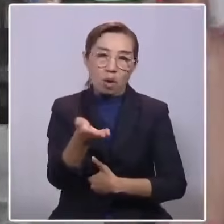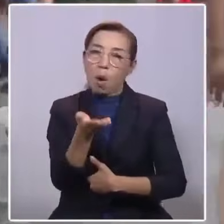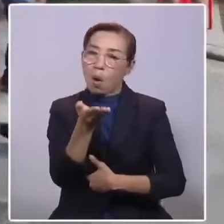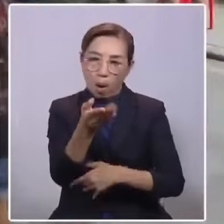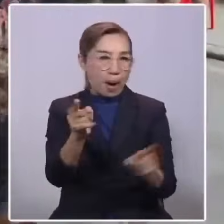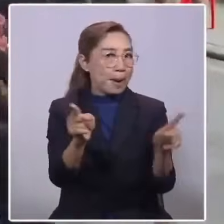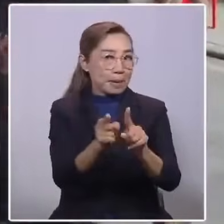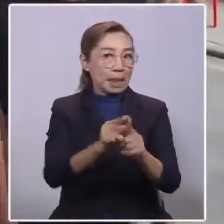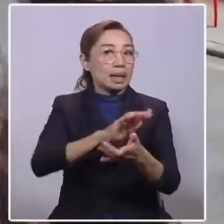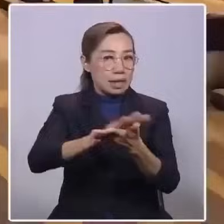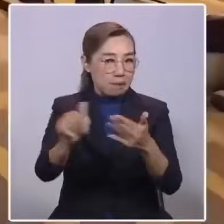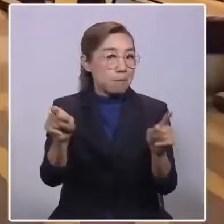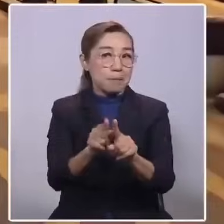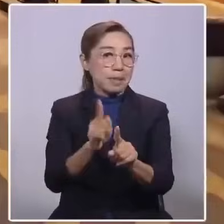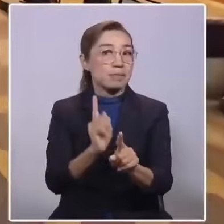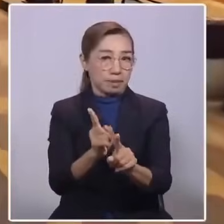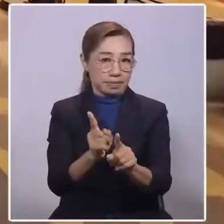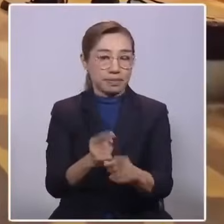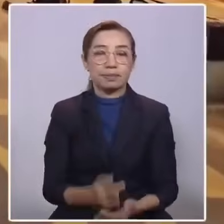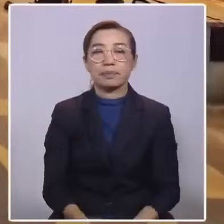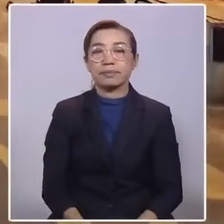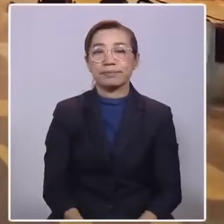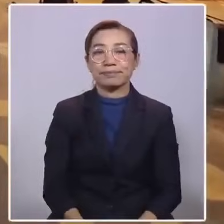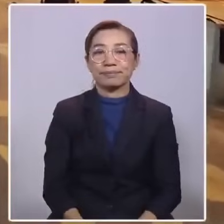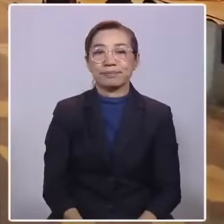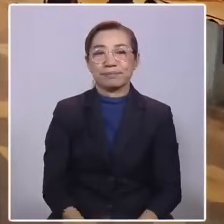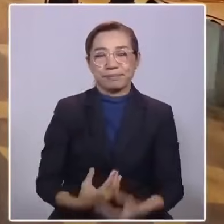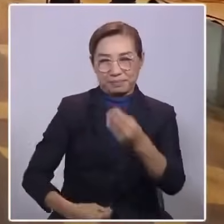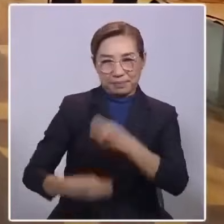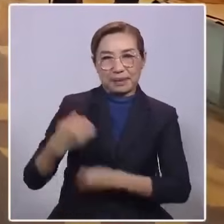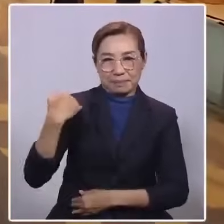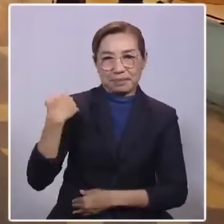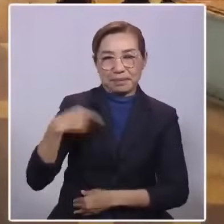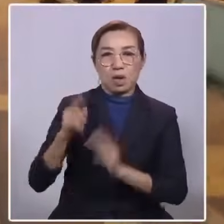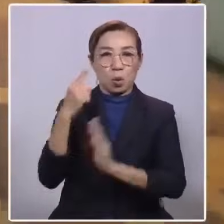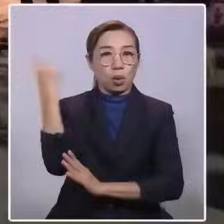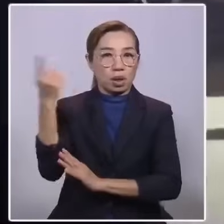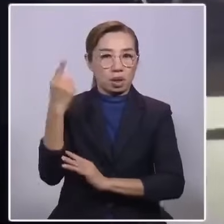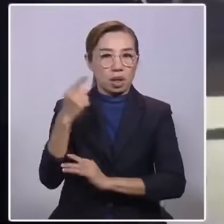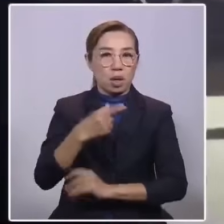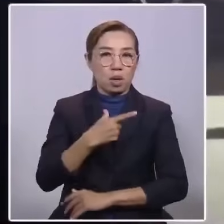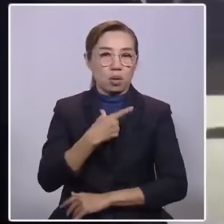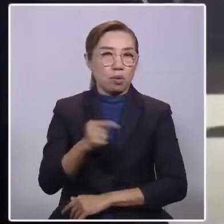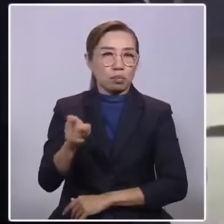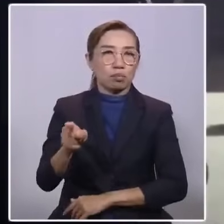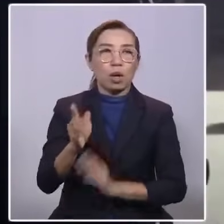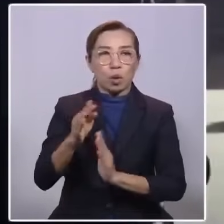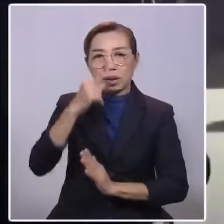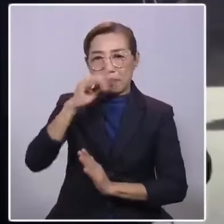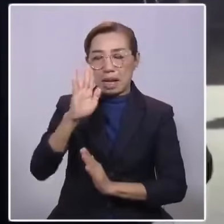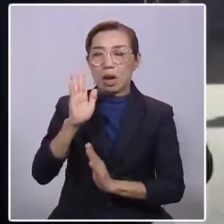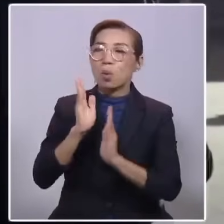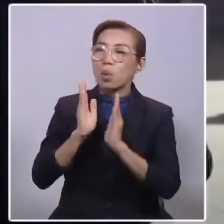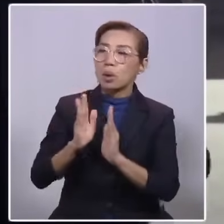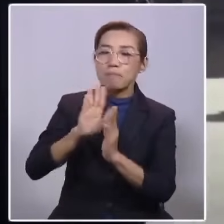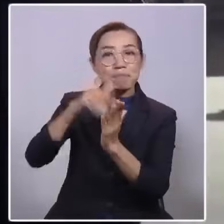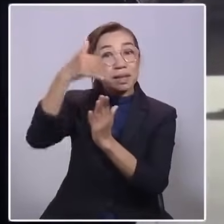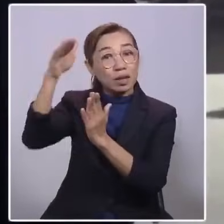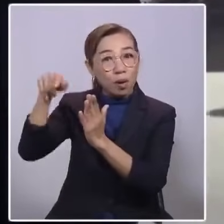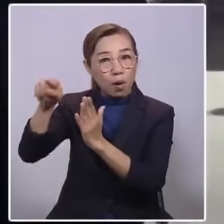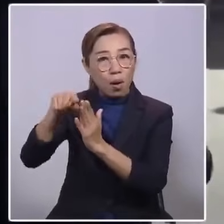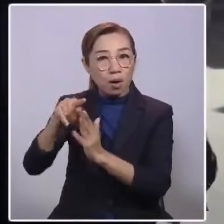ร้อยแบบนี้ไปเรื่อยๆค่ะอีกหนึ่งพื้นที่แน่นอนว่านักท่องเที่ยวส่วนใหญ่จะเป็นชาวต่างชาตินั่นก็คือในพื้นที่ของ